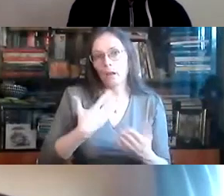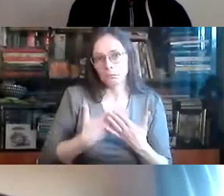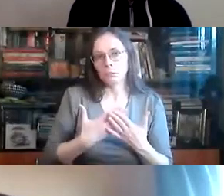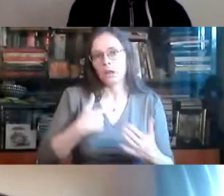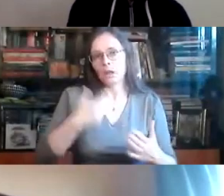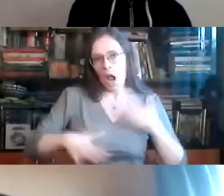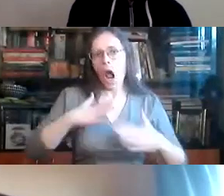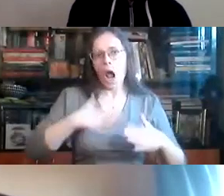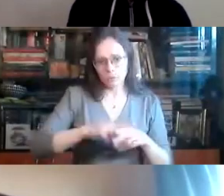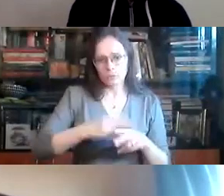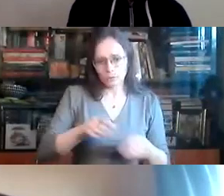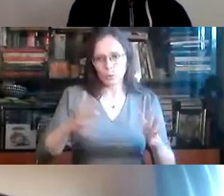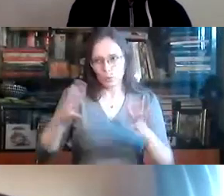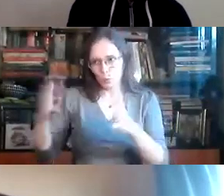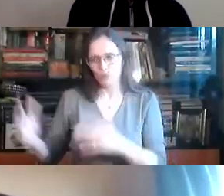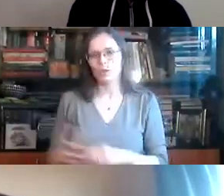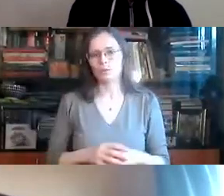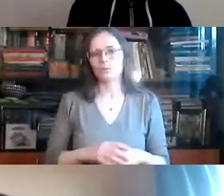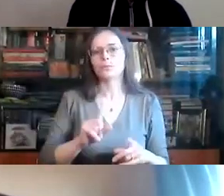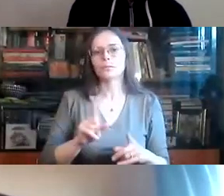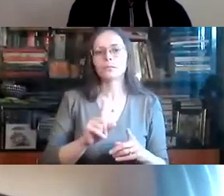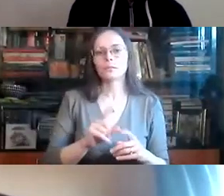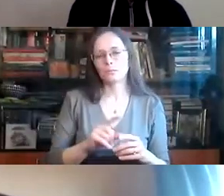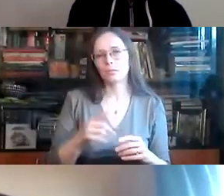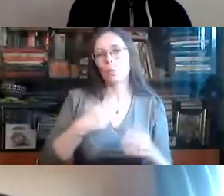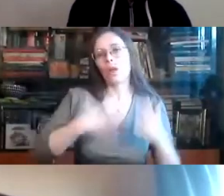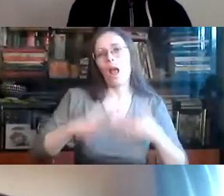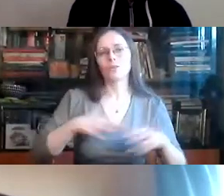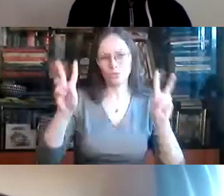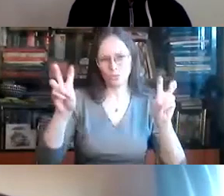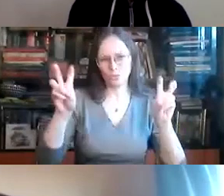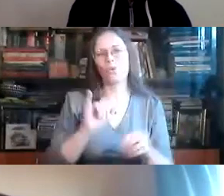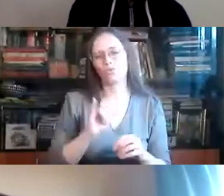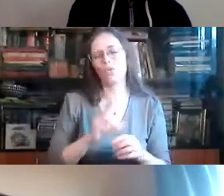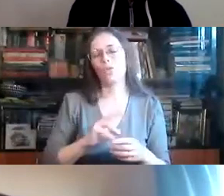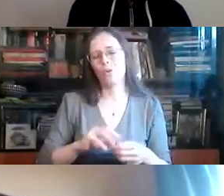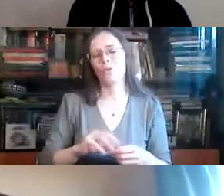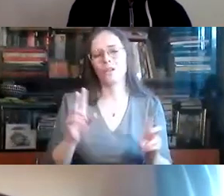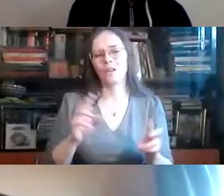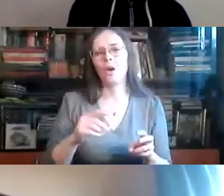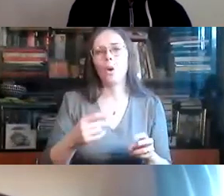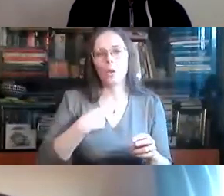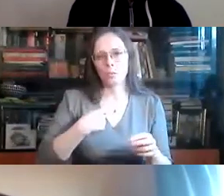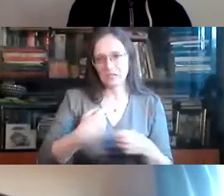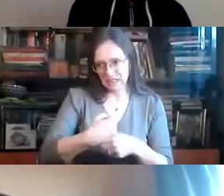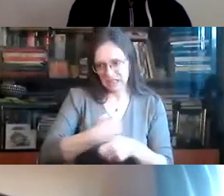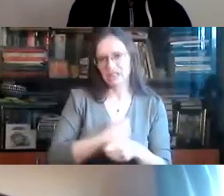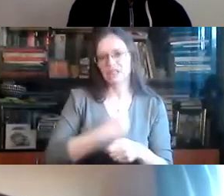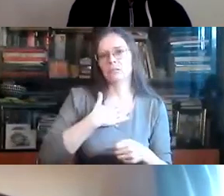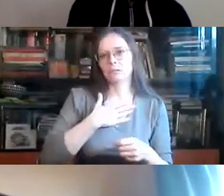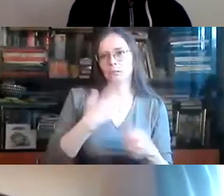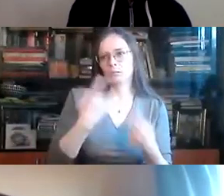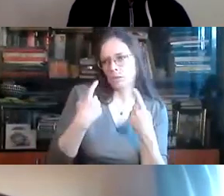коронавирусу условно, да, что он позволяет на самом деле вот, вот так встречаться,